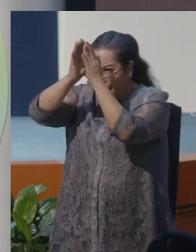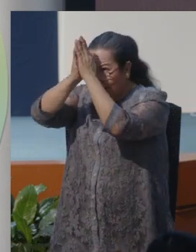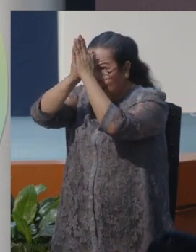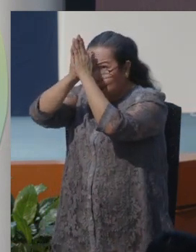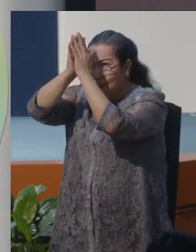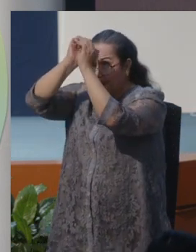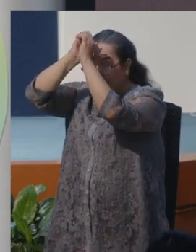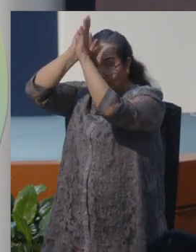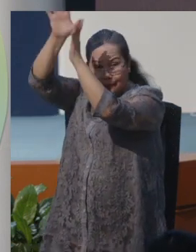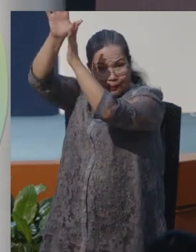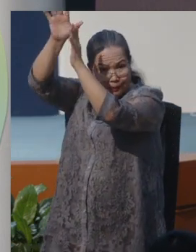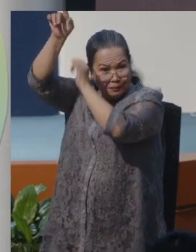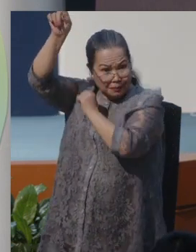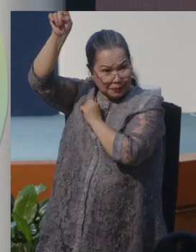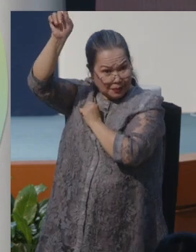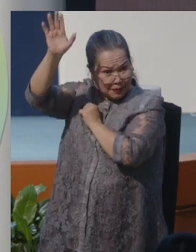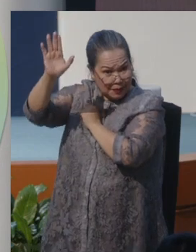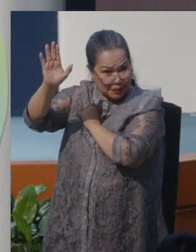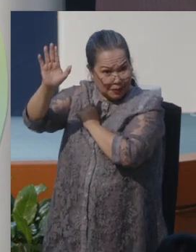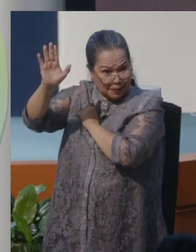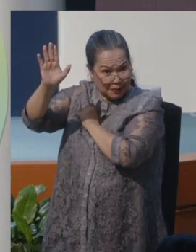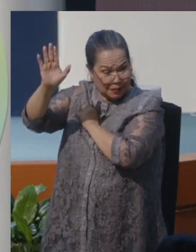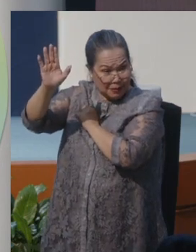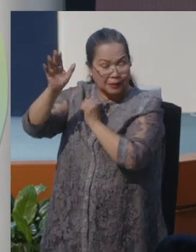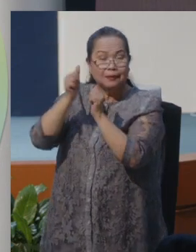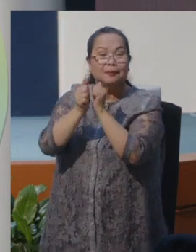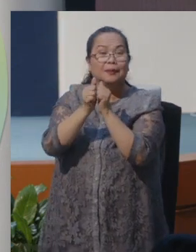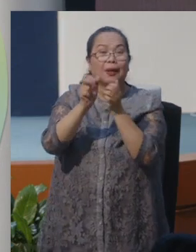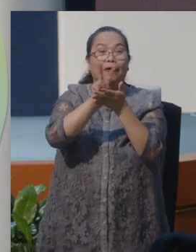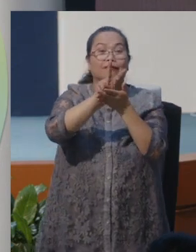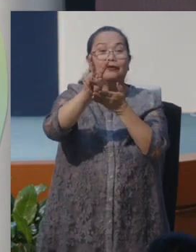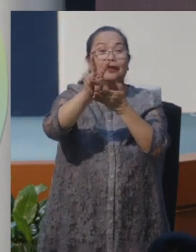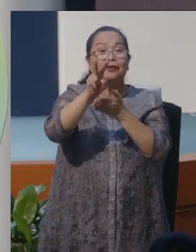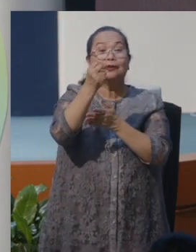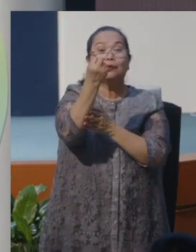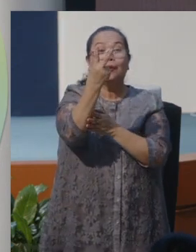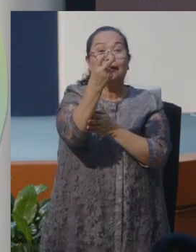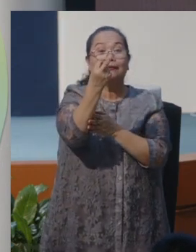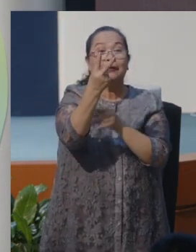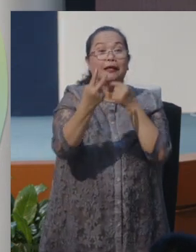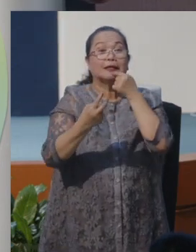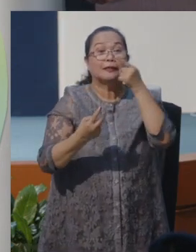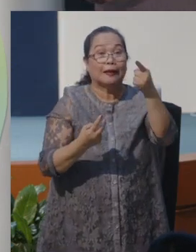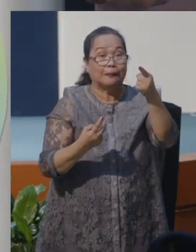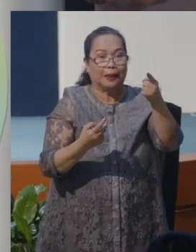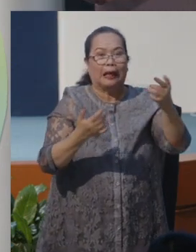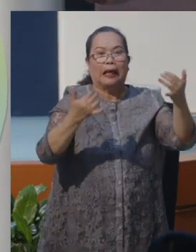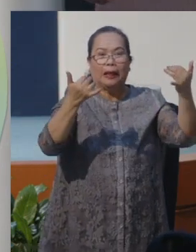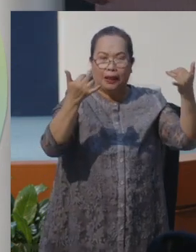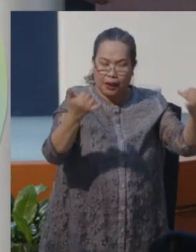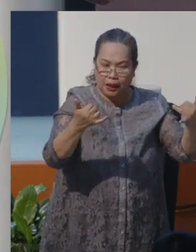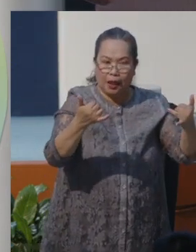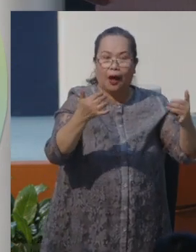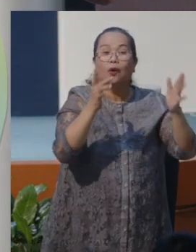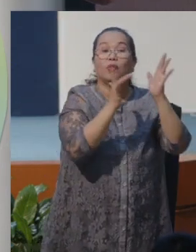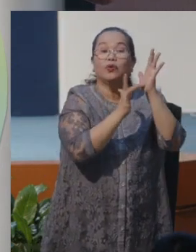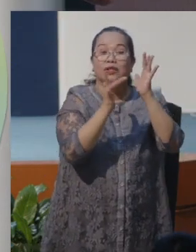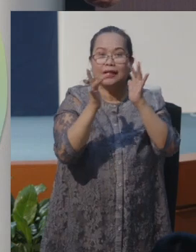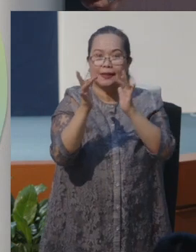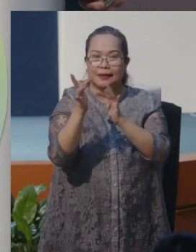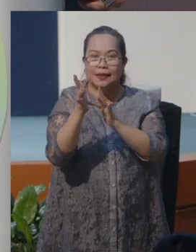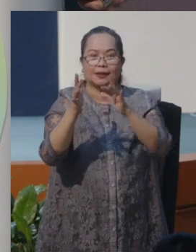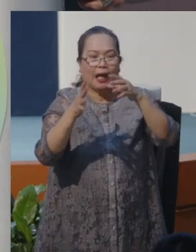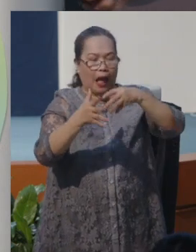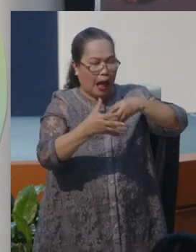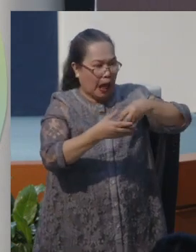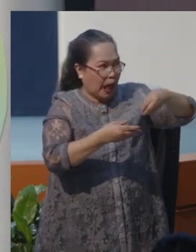kanyang Diyos Ama. Ang sabi sa verse 12, "In these days he went out